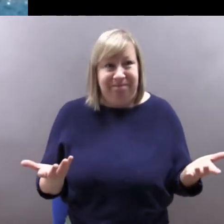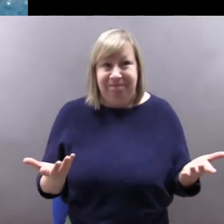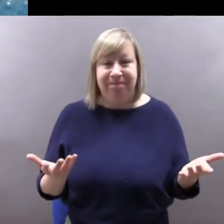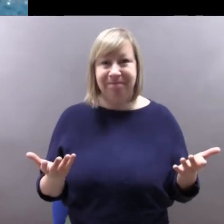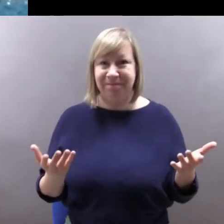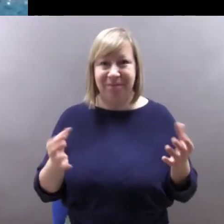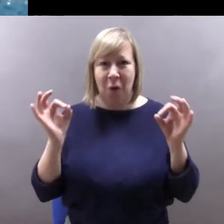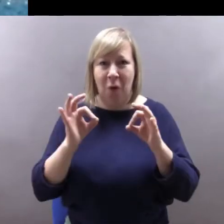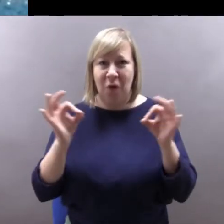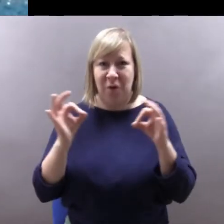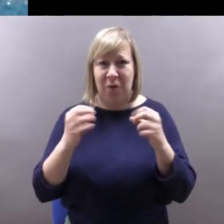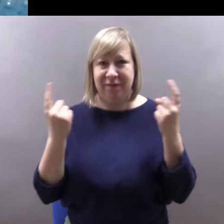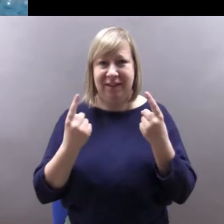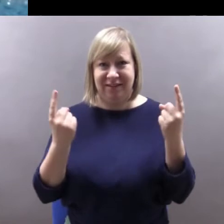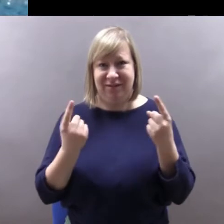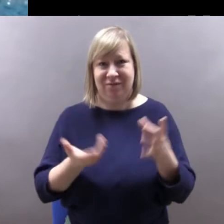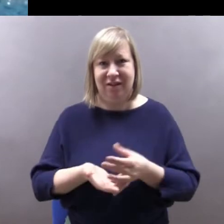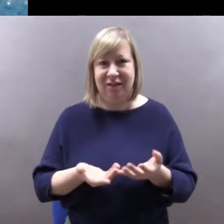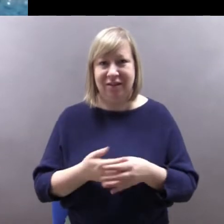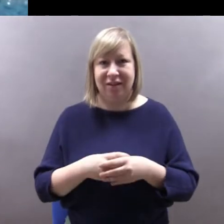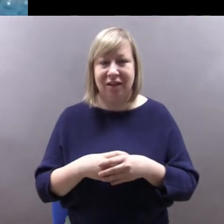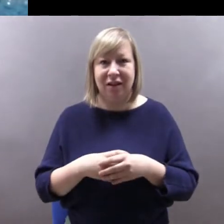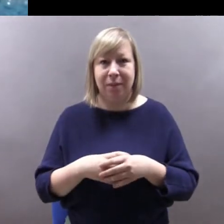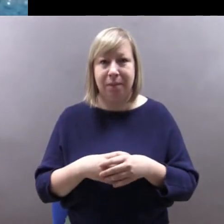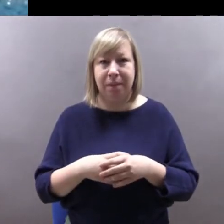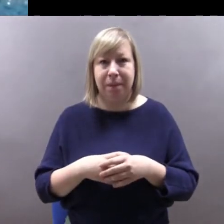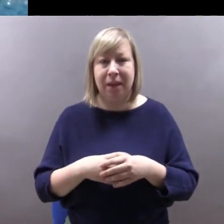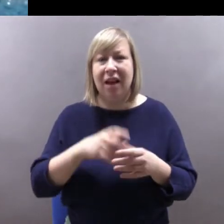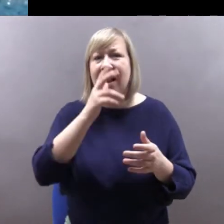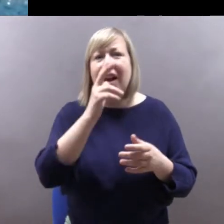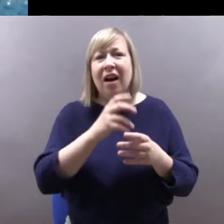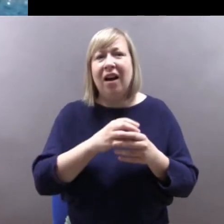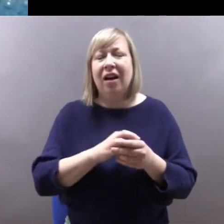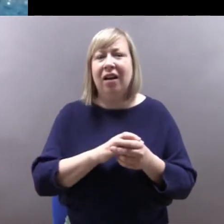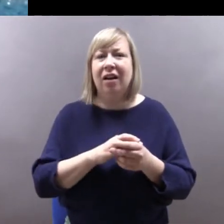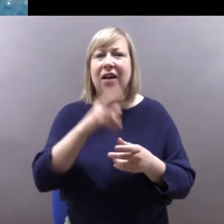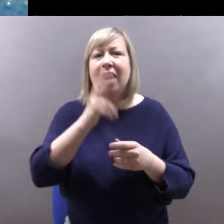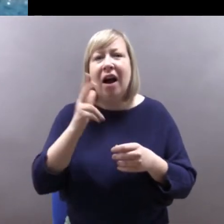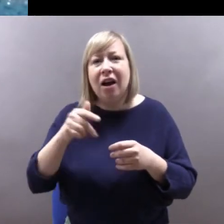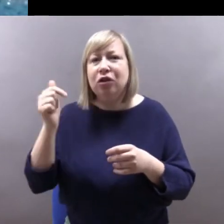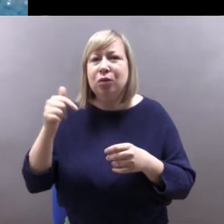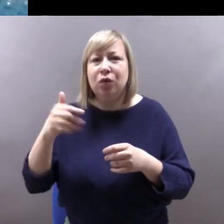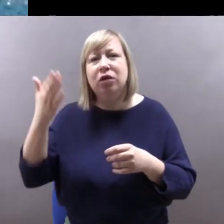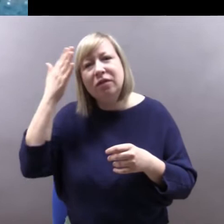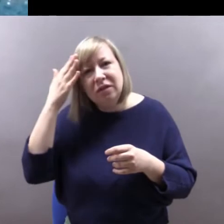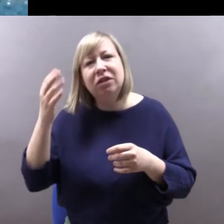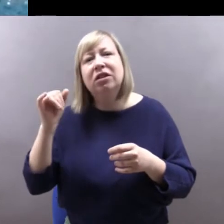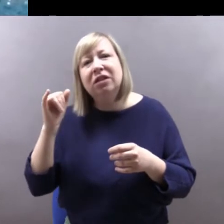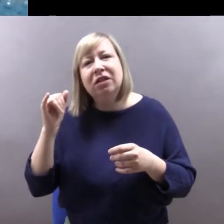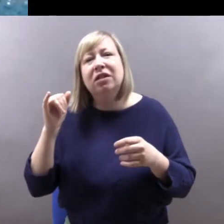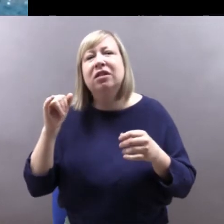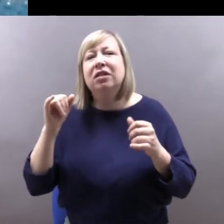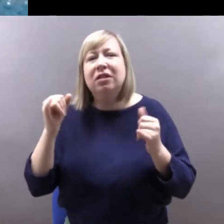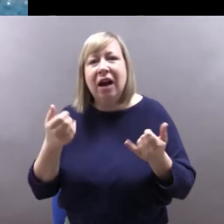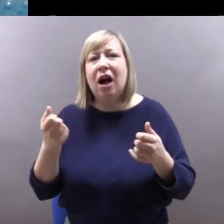mnie to jest żenada, bo moim zdaniem każdy powinien być w miarę możliwości przeszkolony do